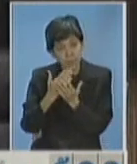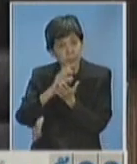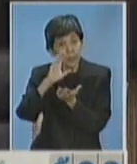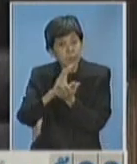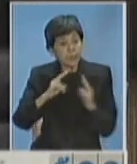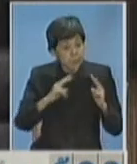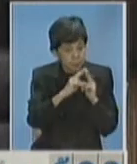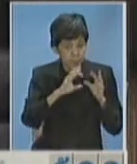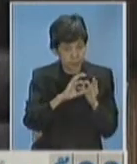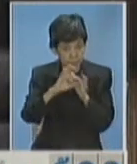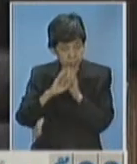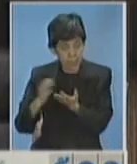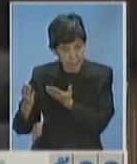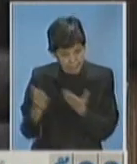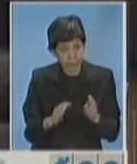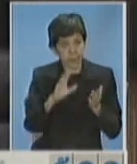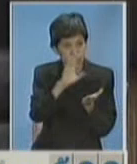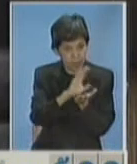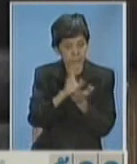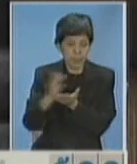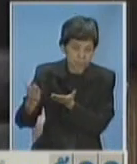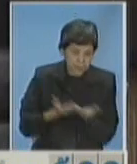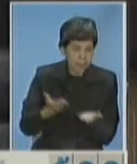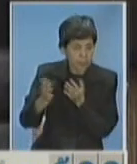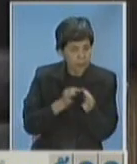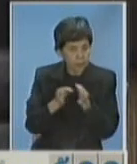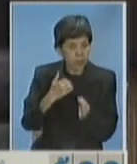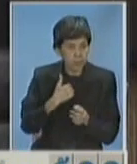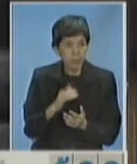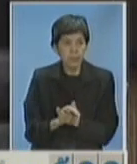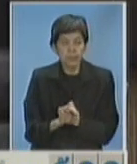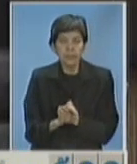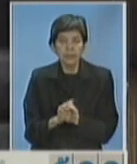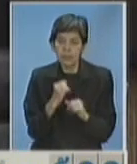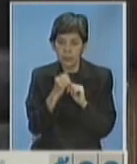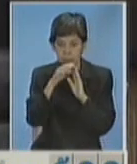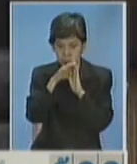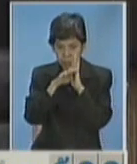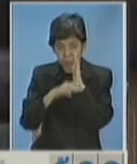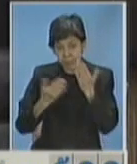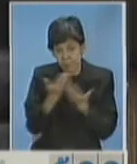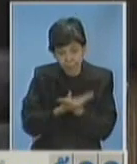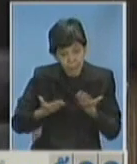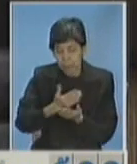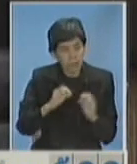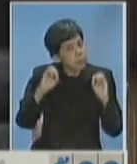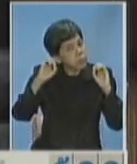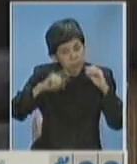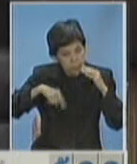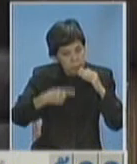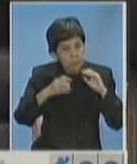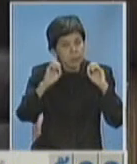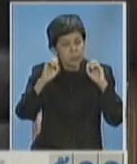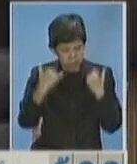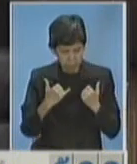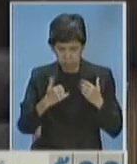ขึ้นอยู่กระทรวงไหนเนี่ยก็จะต้องเชิญกองทุนนั้นมีเอกสารมาชี้แจงด้วยในระหว่างตลอดทางของการประชุมกรรมาธิการไม่มีเรื่องนี้ปรากฏเลย